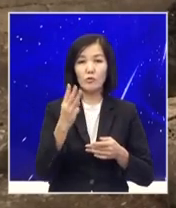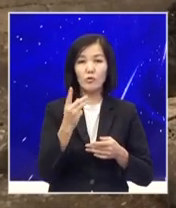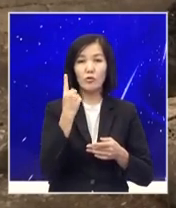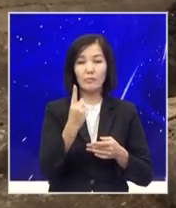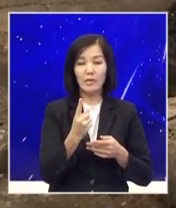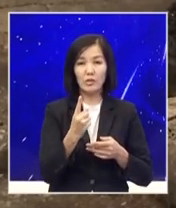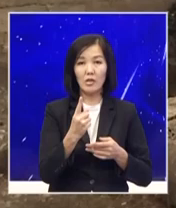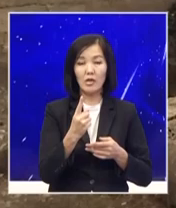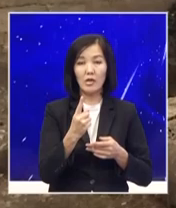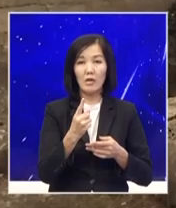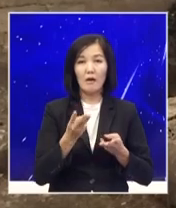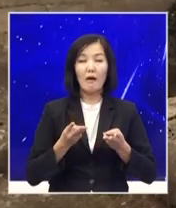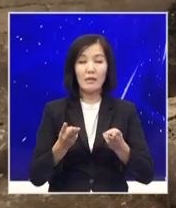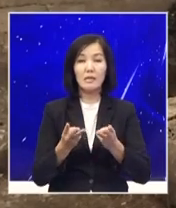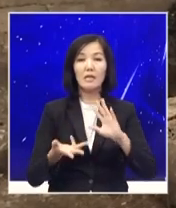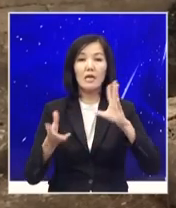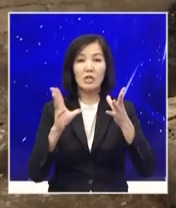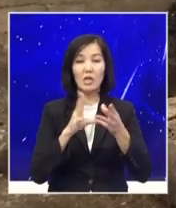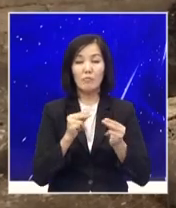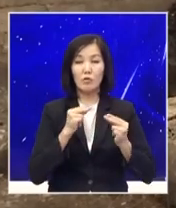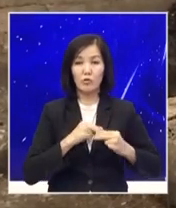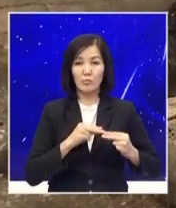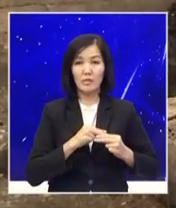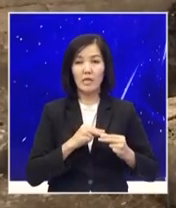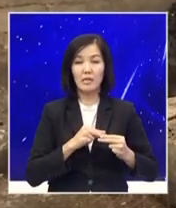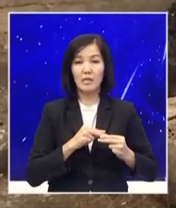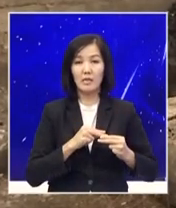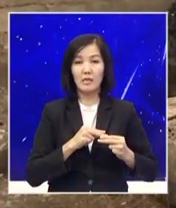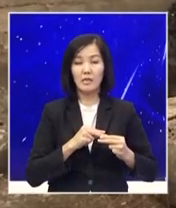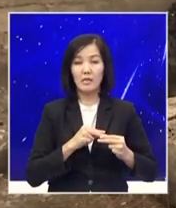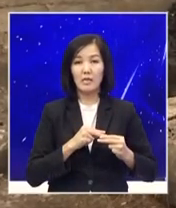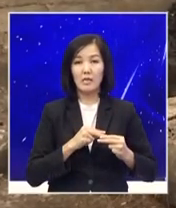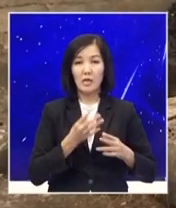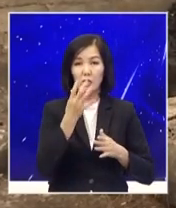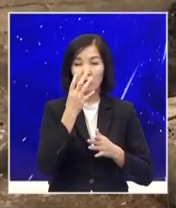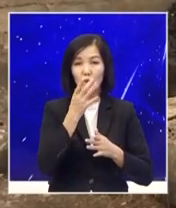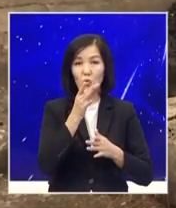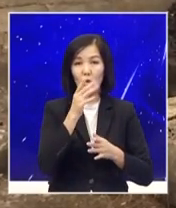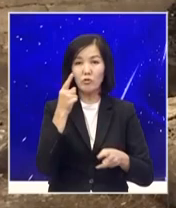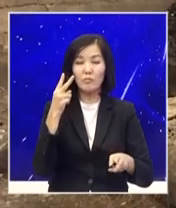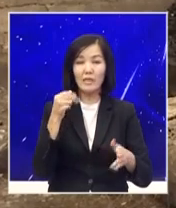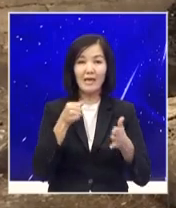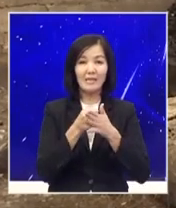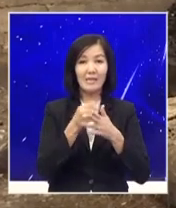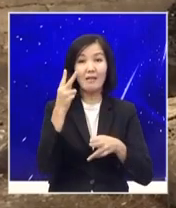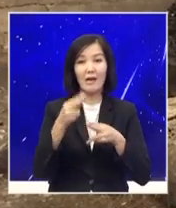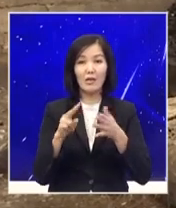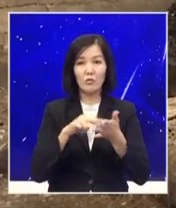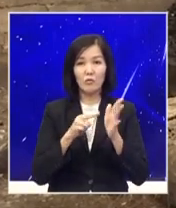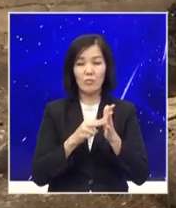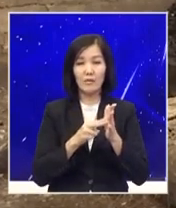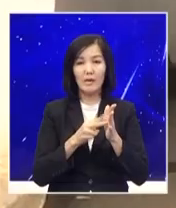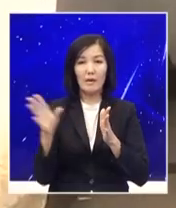1-ші қазандық. Жалпы жұмыстарды осы жылыту маусының басталуына дейін аяқтау жоспарлануда. Жұмыстар кестеге